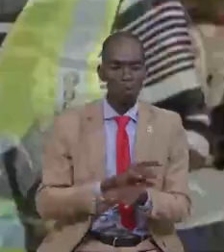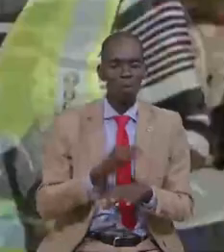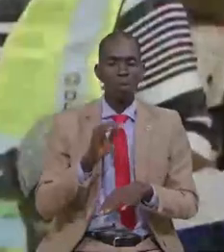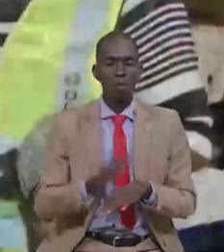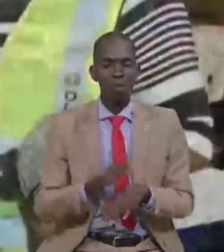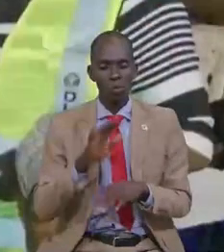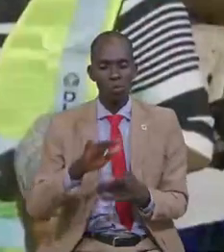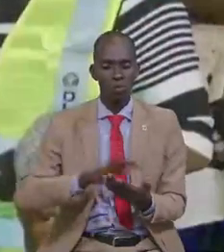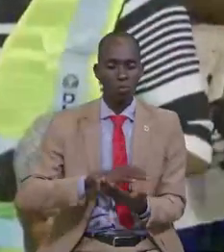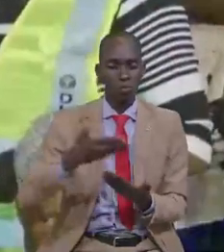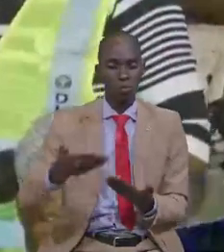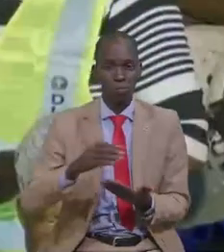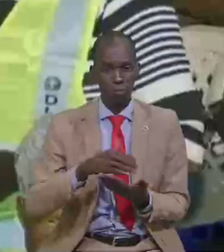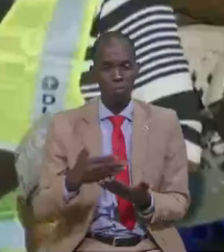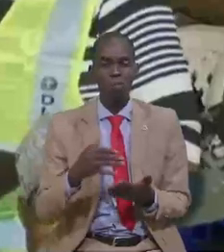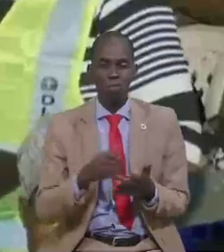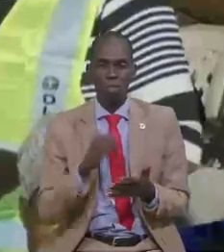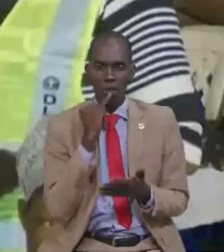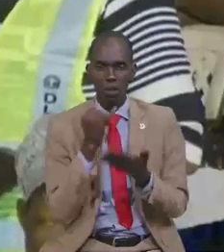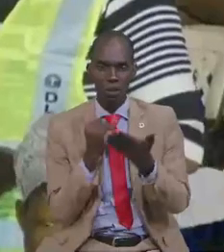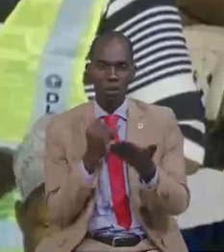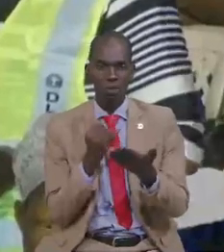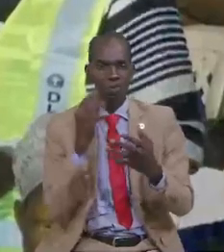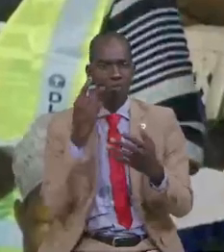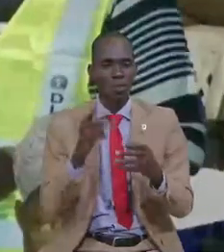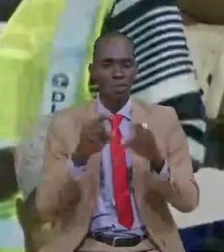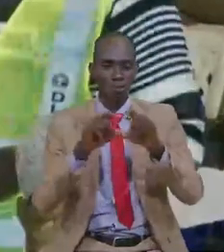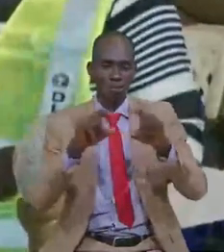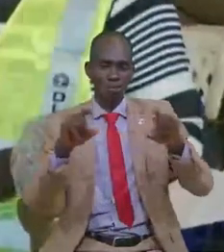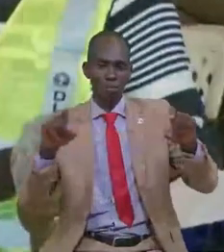l'écran, au bas de l'écran.